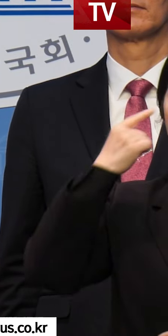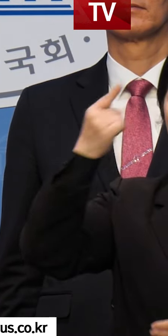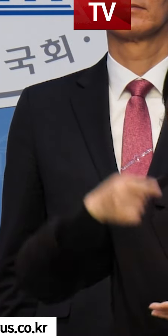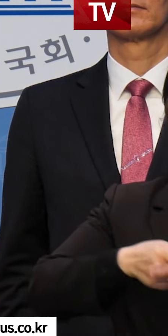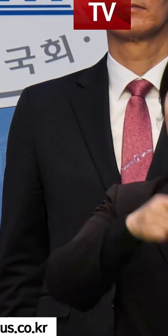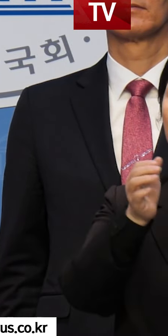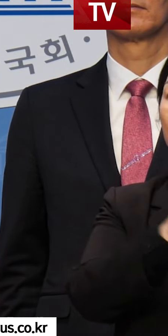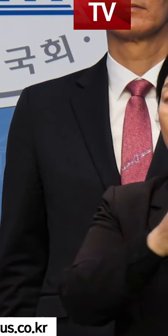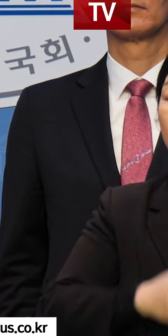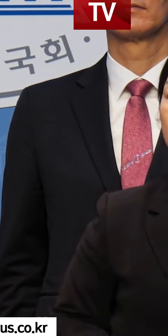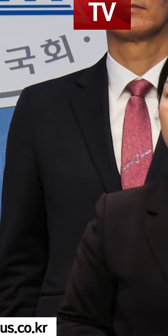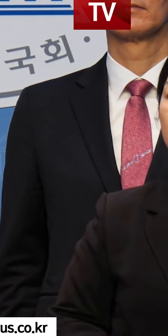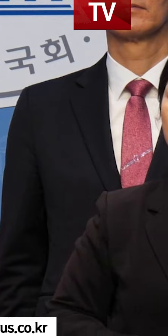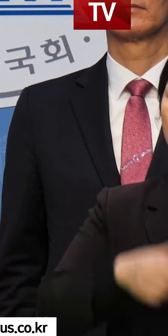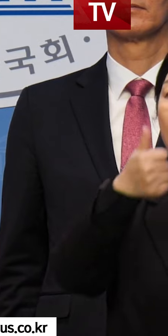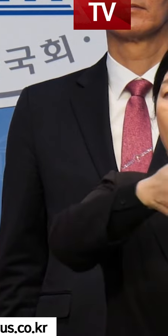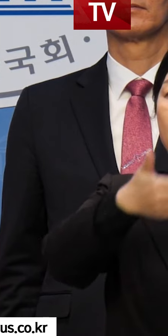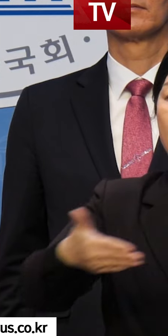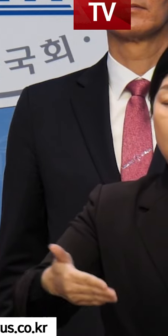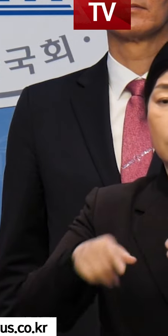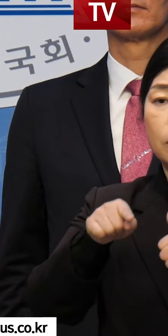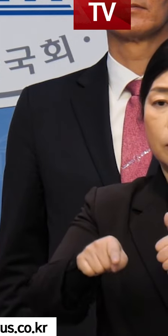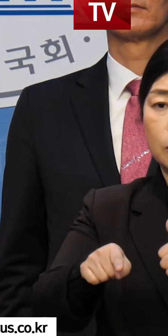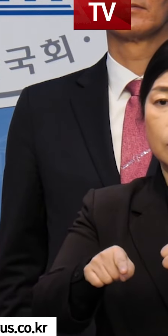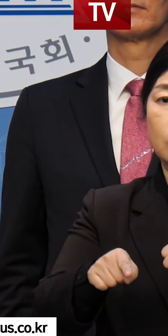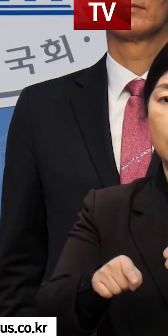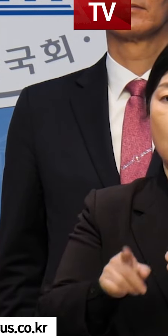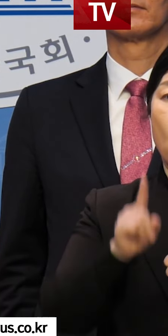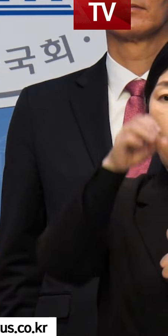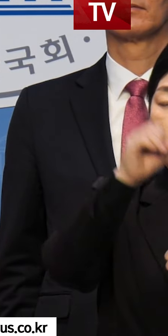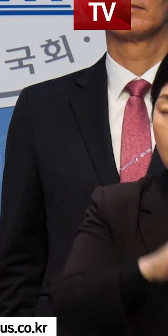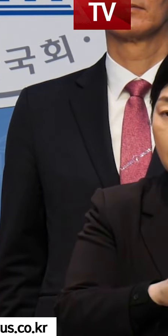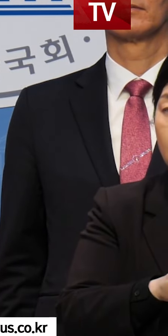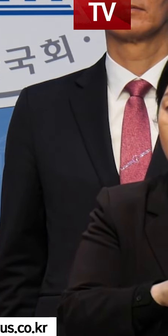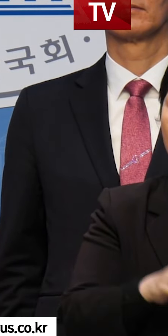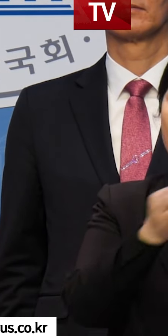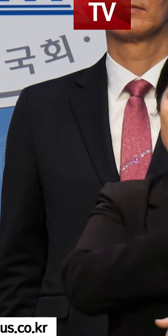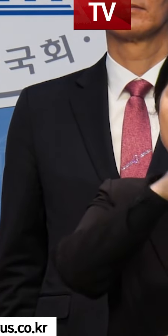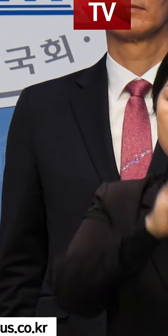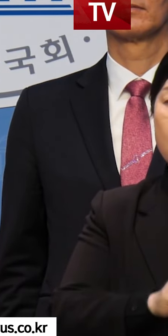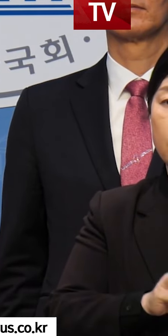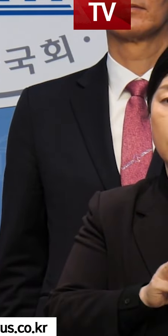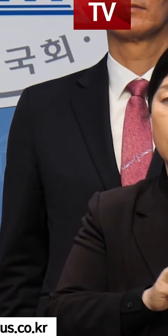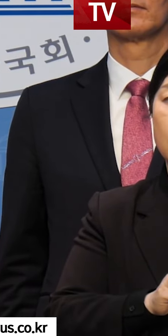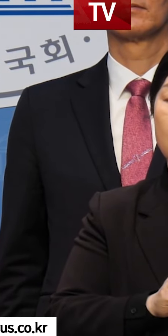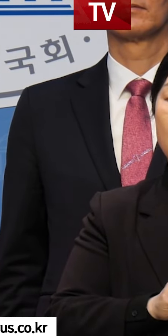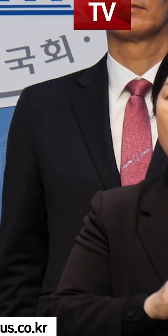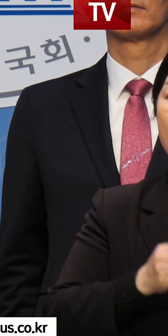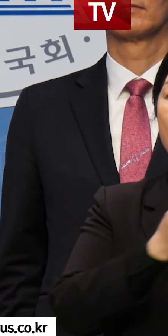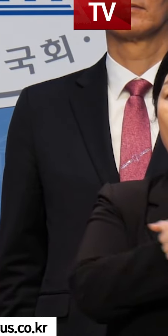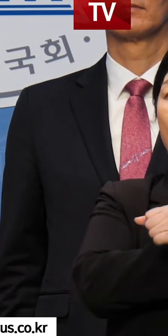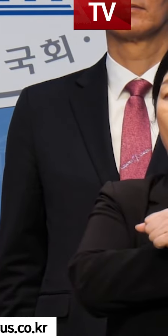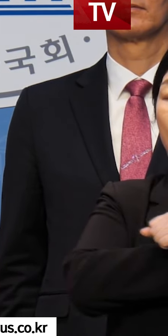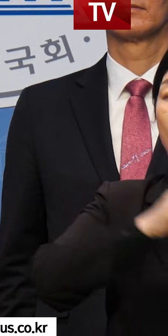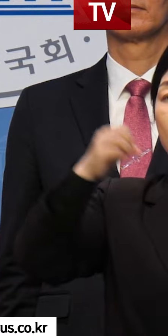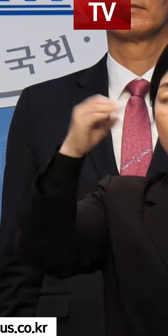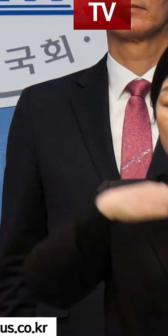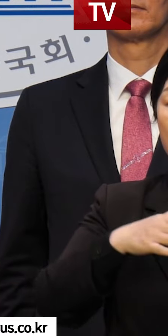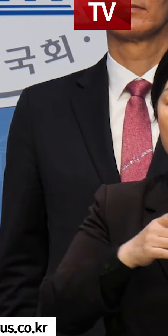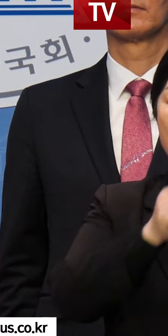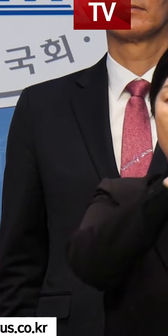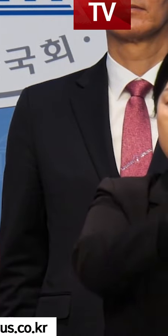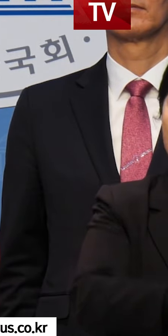발의했고 하남시를 비롯해 고양시, 부천시, 광명시,